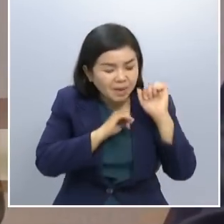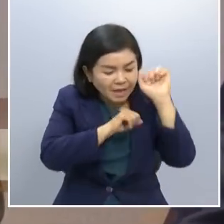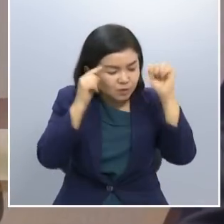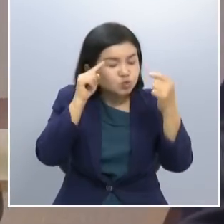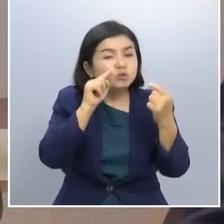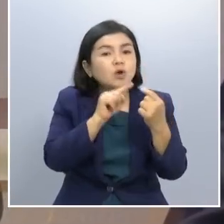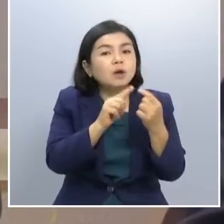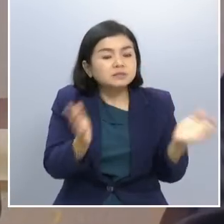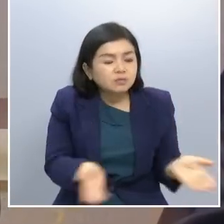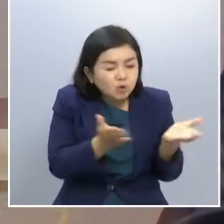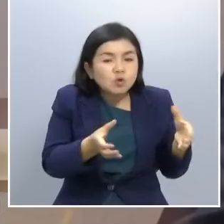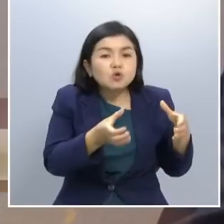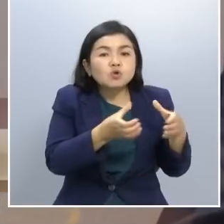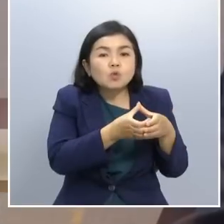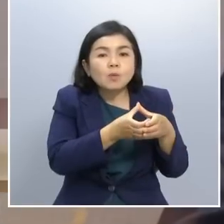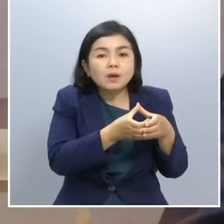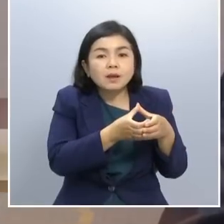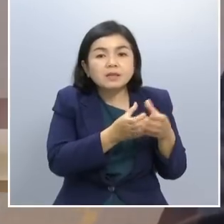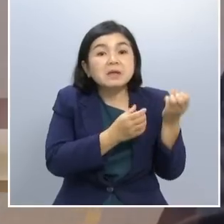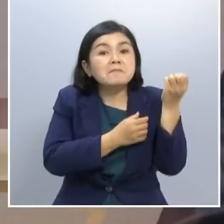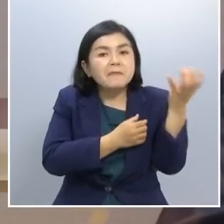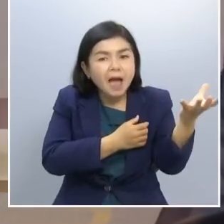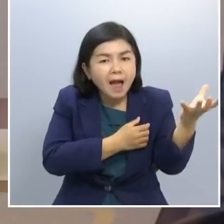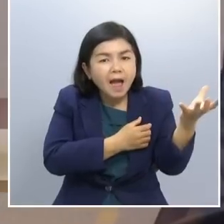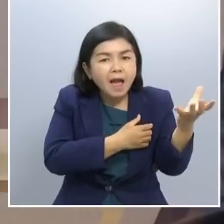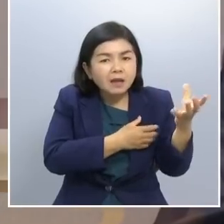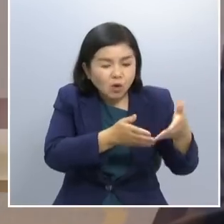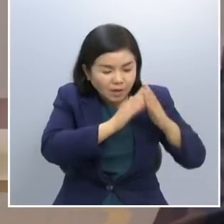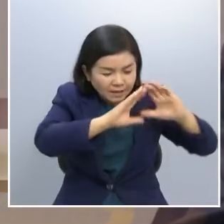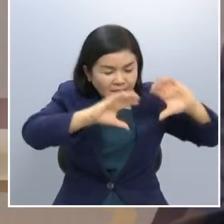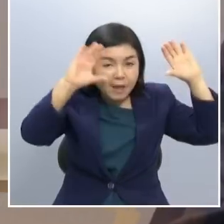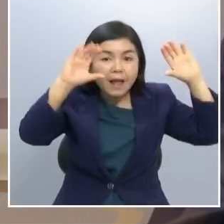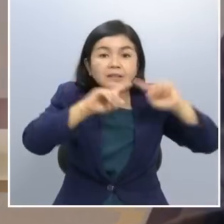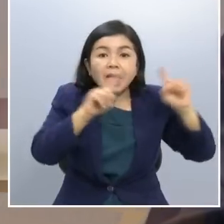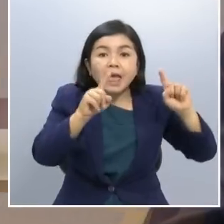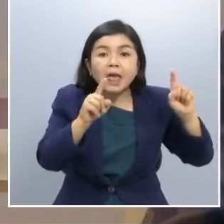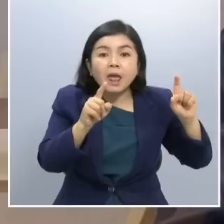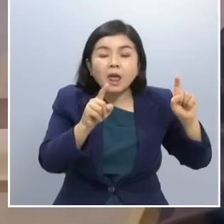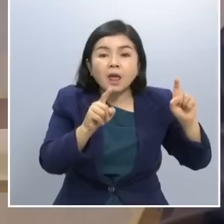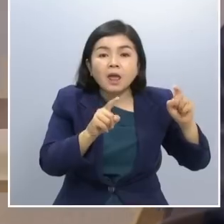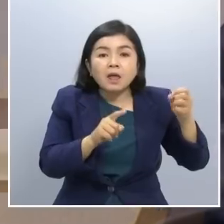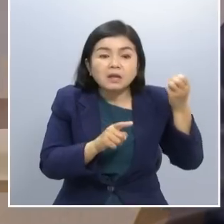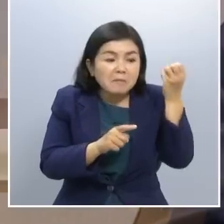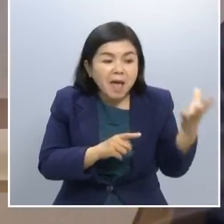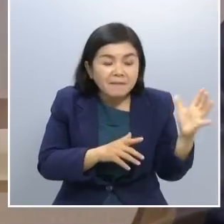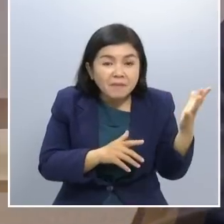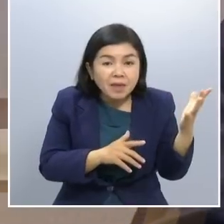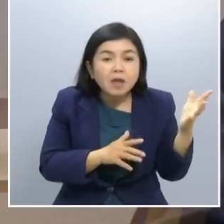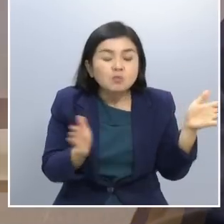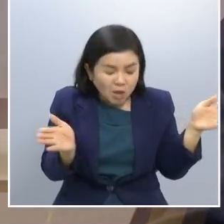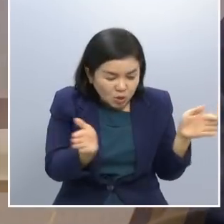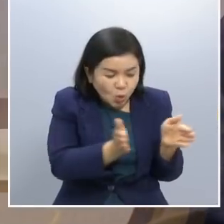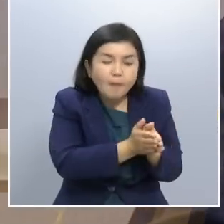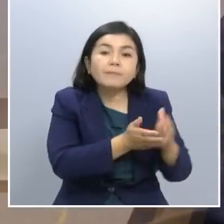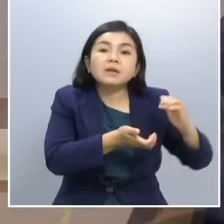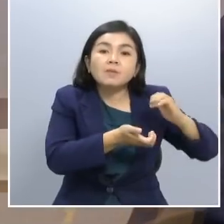สนับสนุนพรรคการเมืองอันดับ 1ให้เป็นผู้จัดตั้งรัฐบาลยกเว้นว่าจัดไม่ได้จริงๆท่านผู้ชมฮะจึงจะไปร่วมมือ